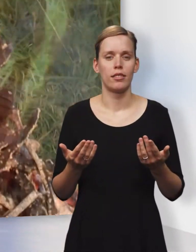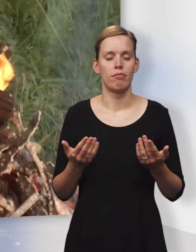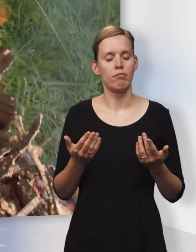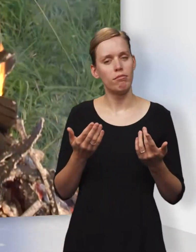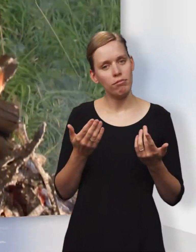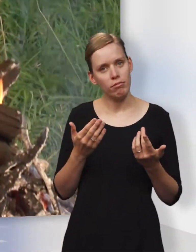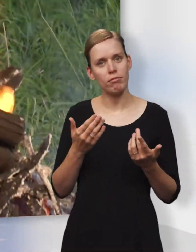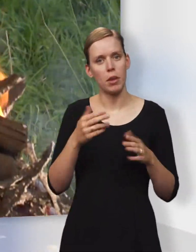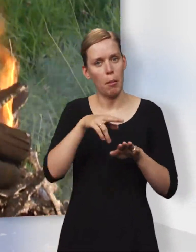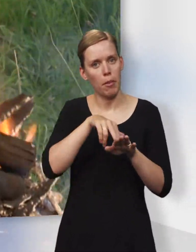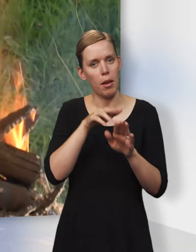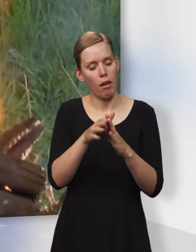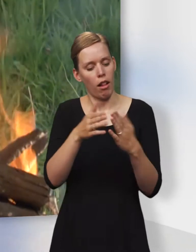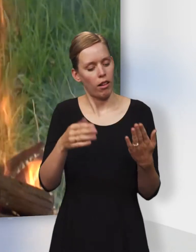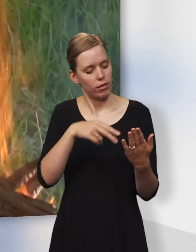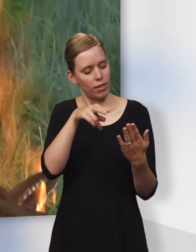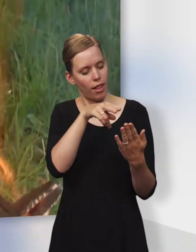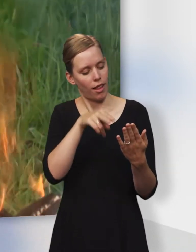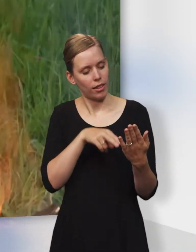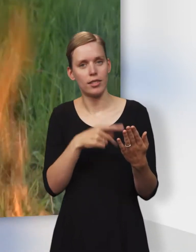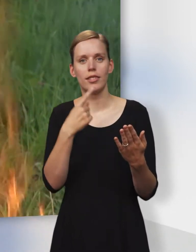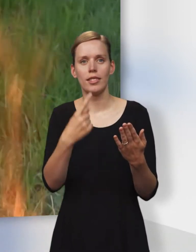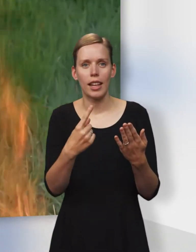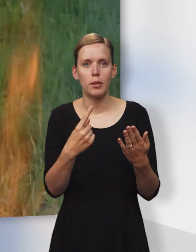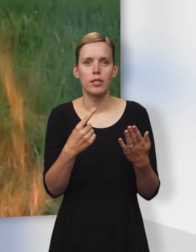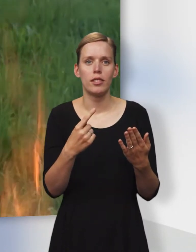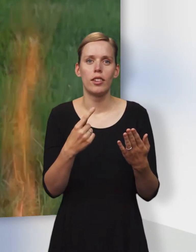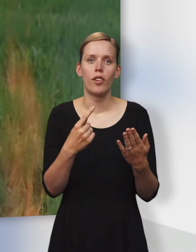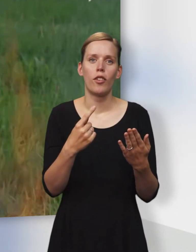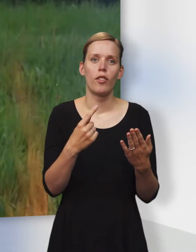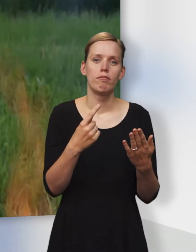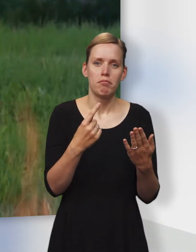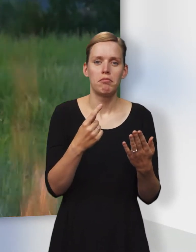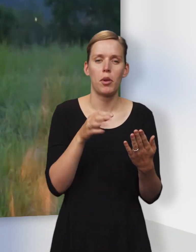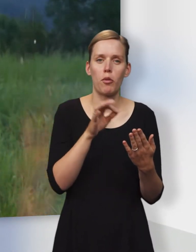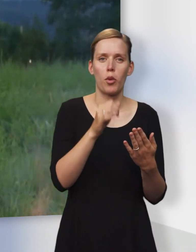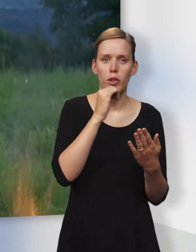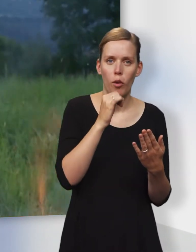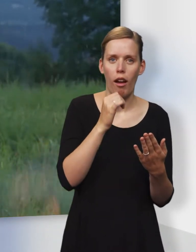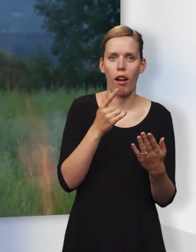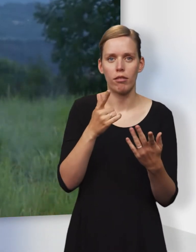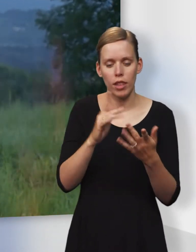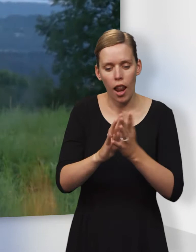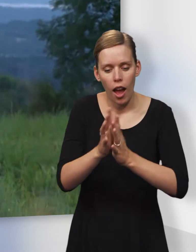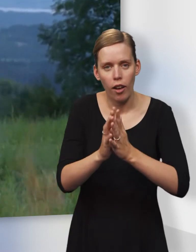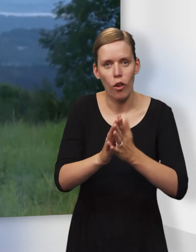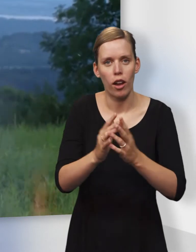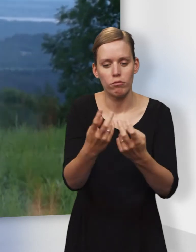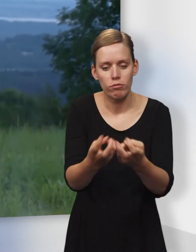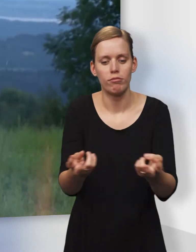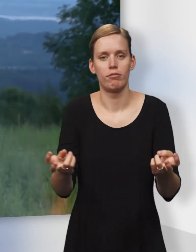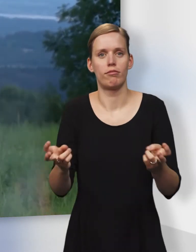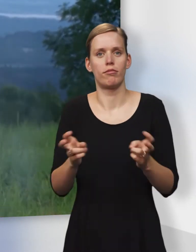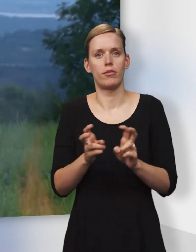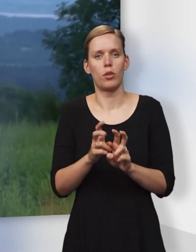lesen wir in der Bibel, wie er für sich und seine Jünger ein Lagerfeuer bereitet hat und wie er dann